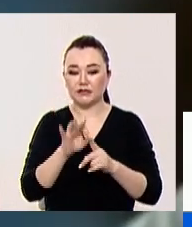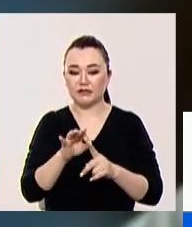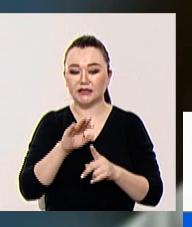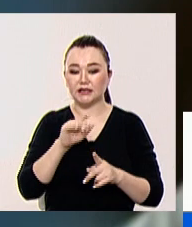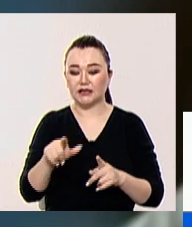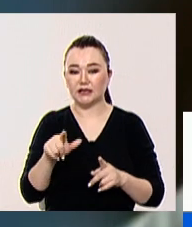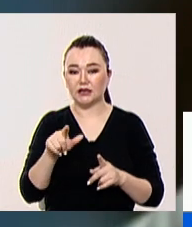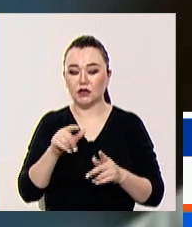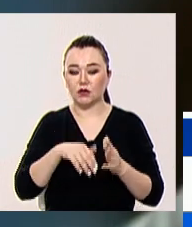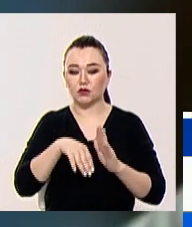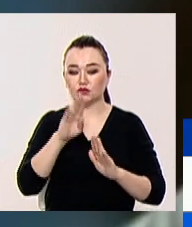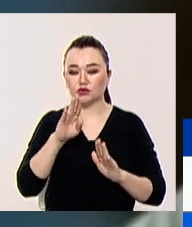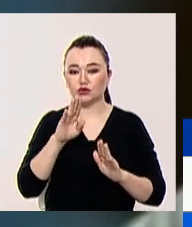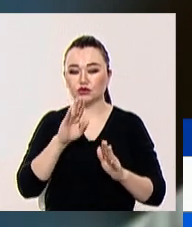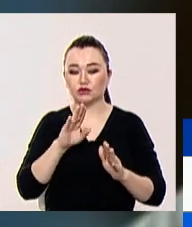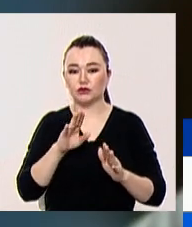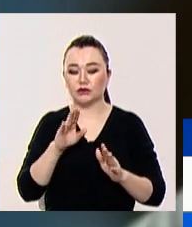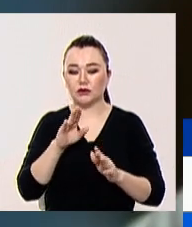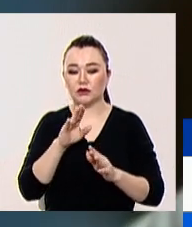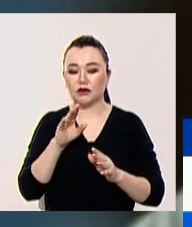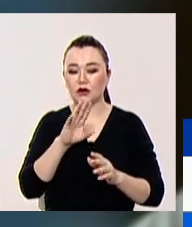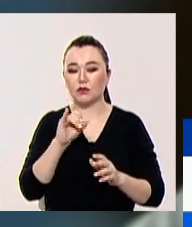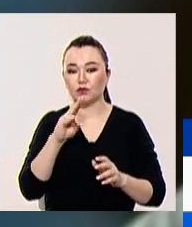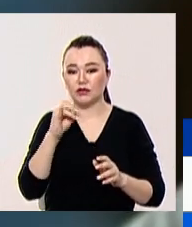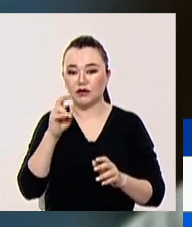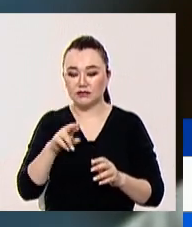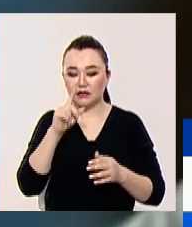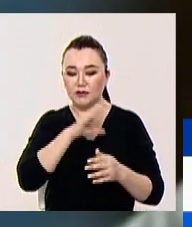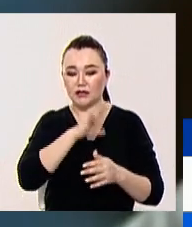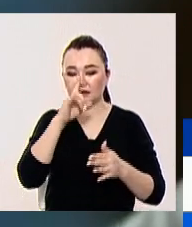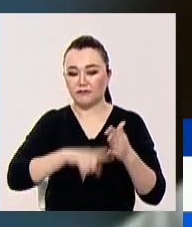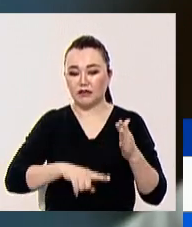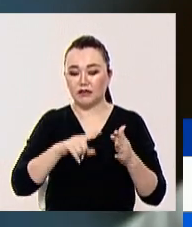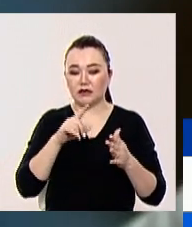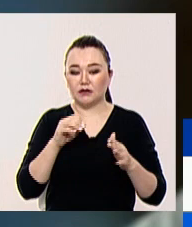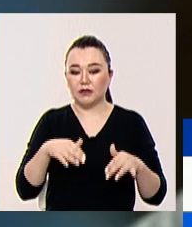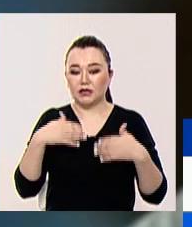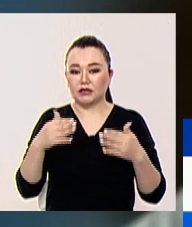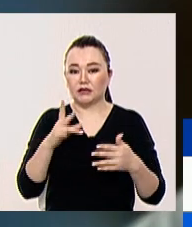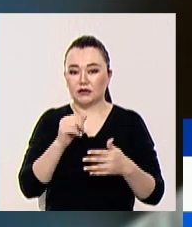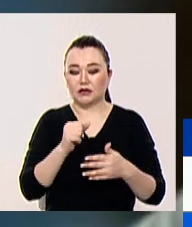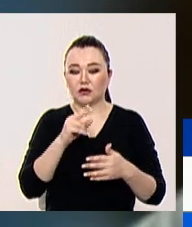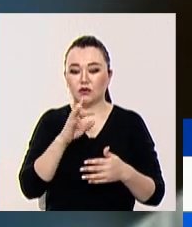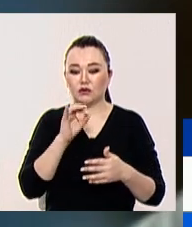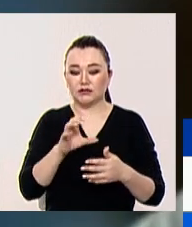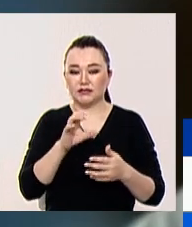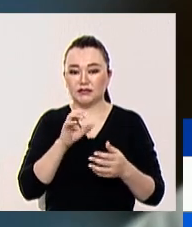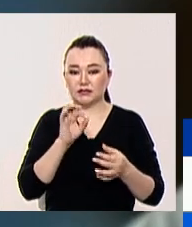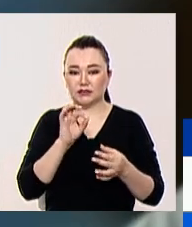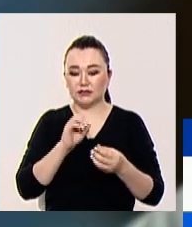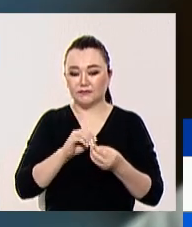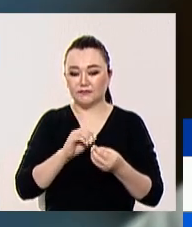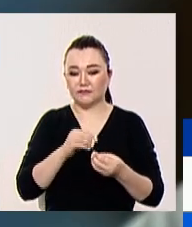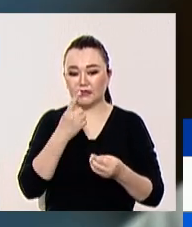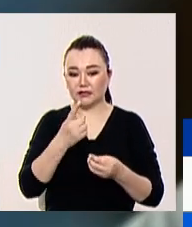тенге, улучшить коммуникационную политику, чтобы было доверие, перейти на фиксированный курс, либо плавающий коридор,